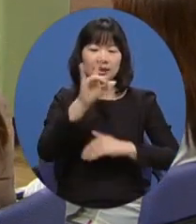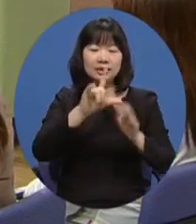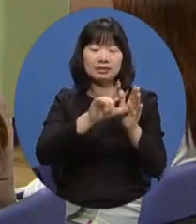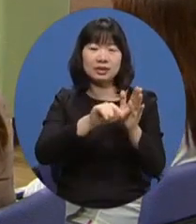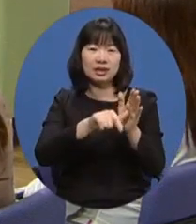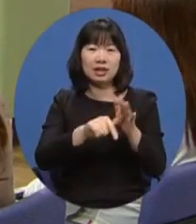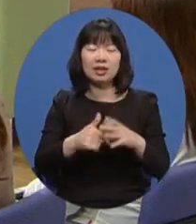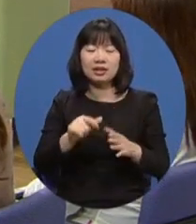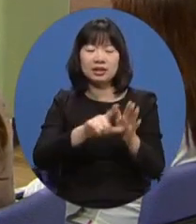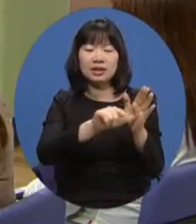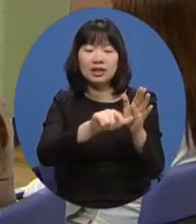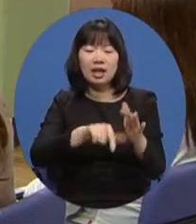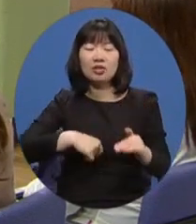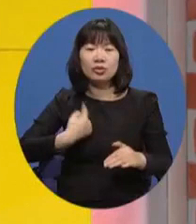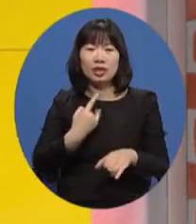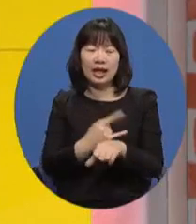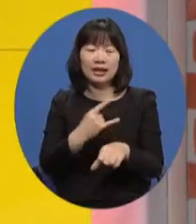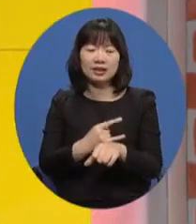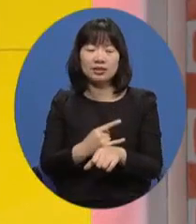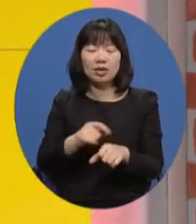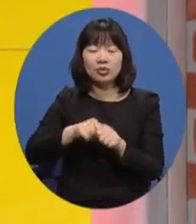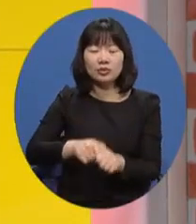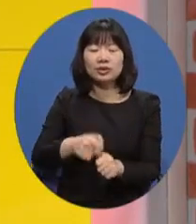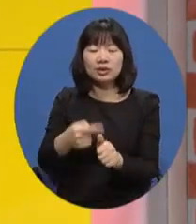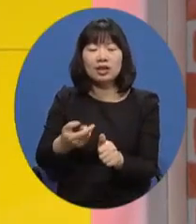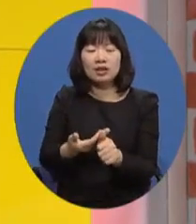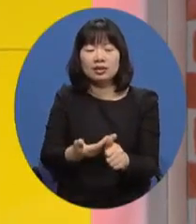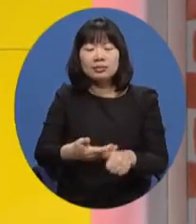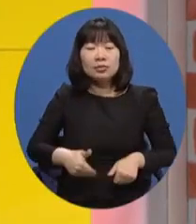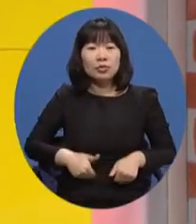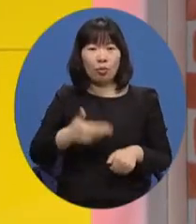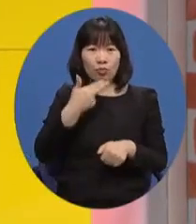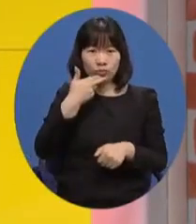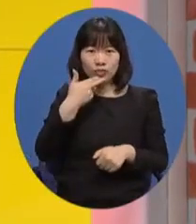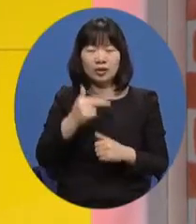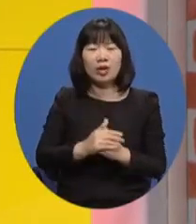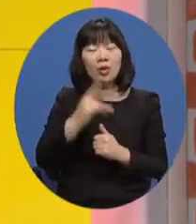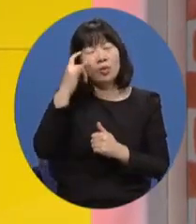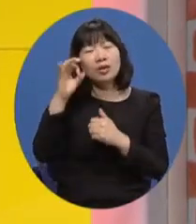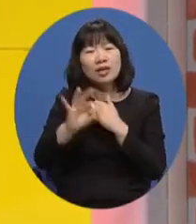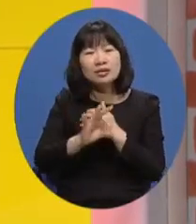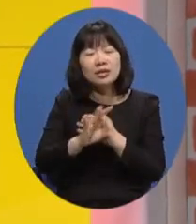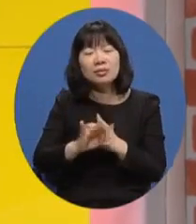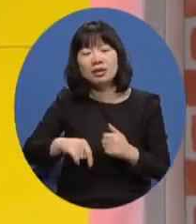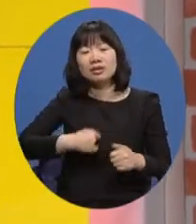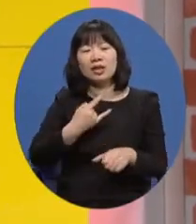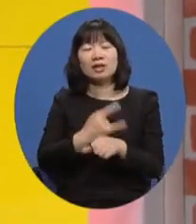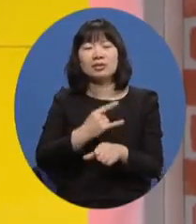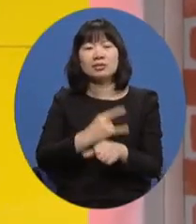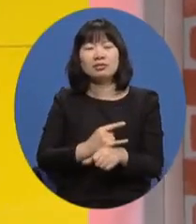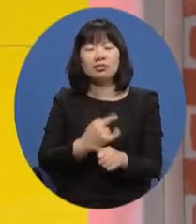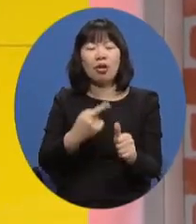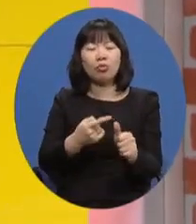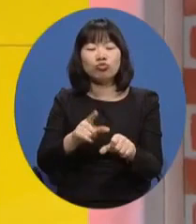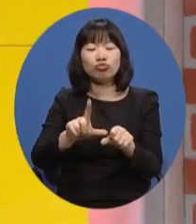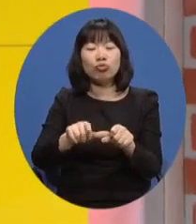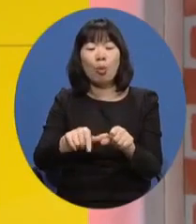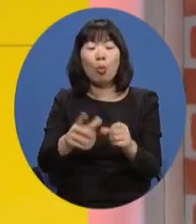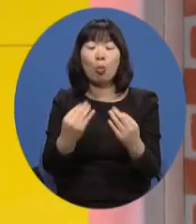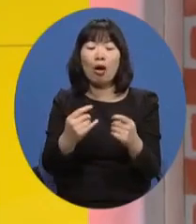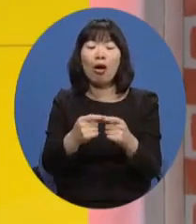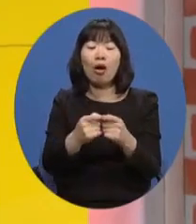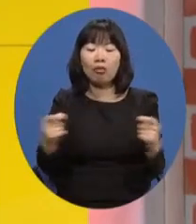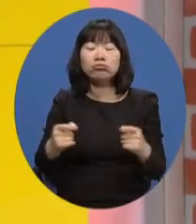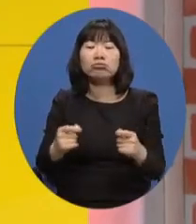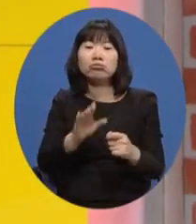시간에 그 시간에 스스로 하는 것을 굳이 가르칠 필요가 없습니다. 왜냐하면 스스로 하는 거는 가르칠 수 있는 시간이 굉장히